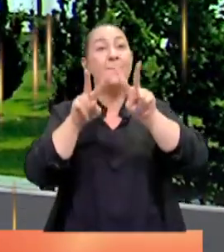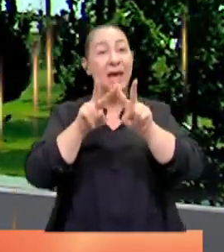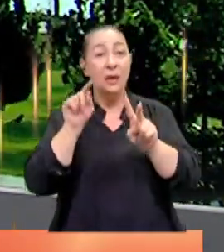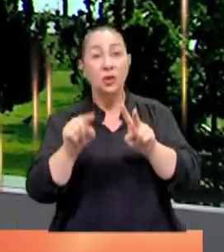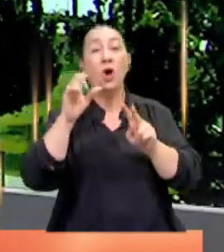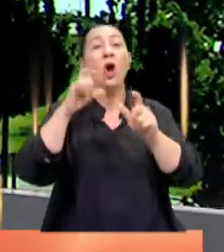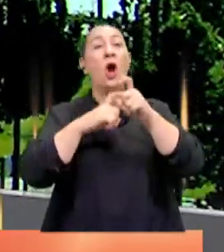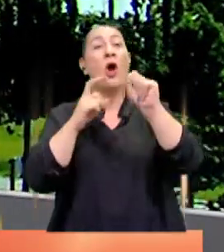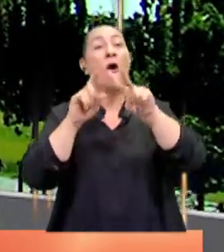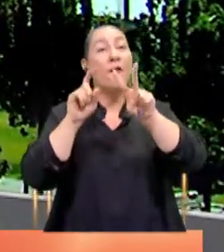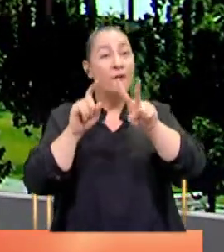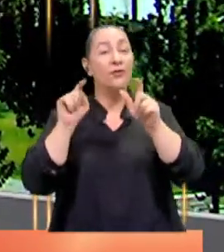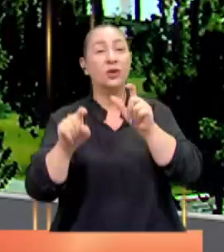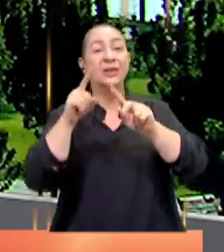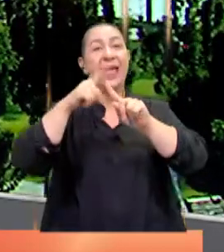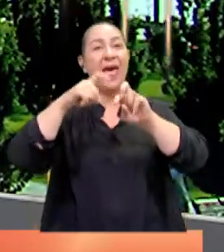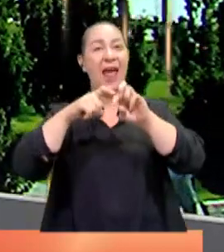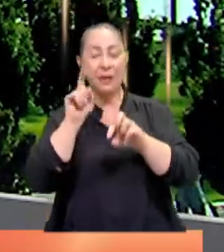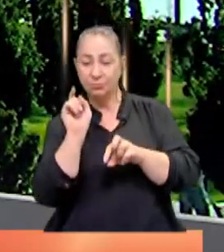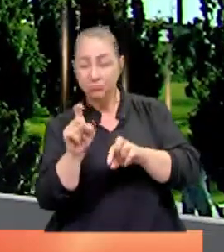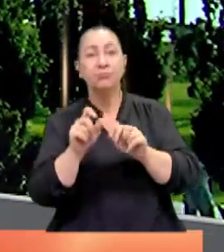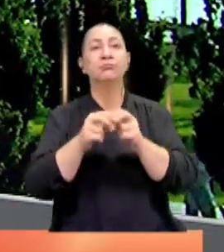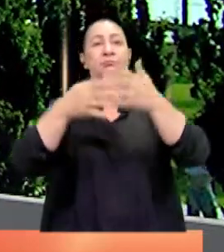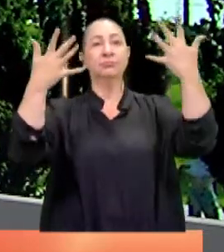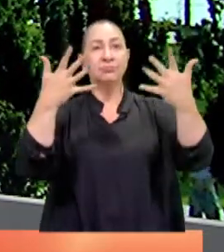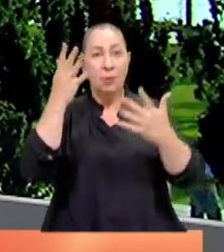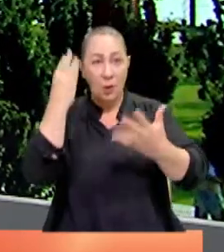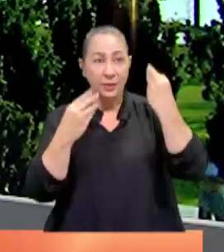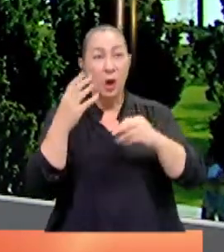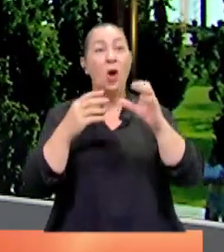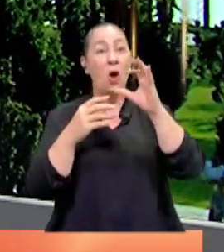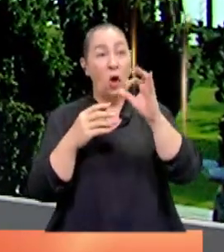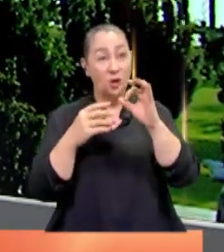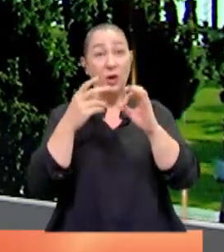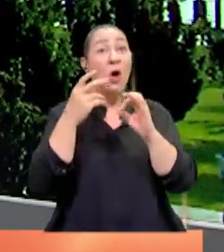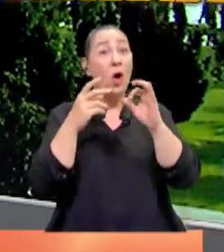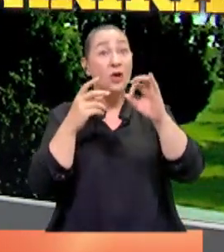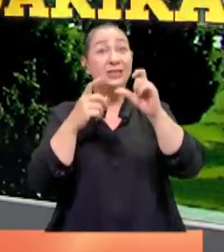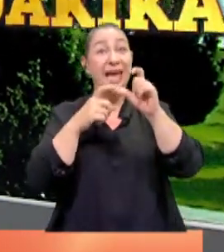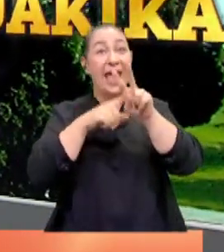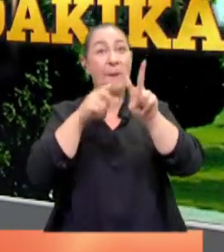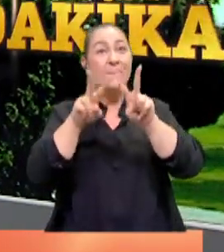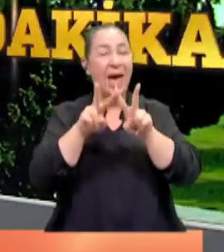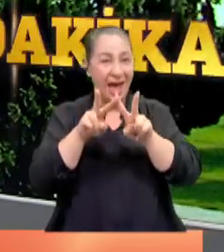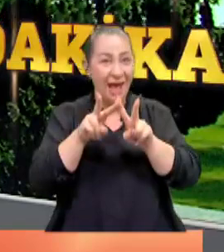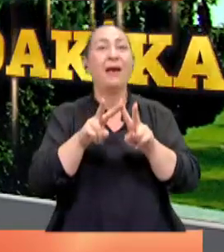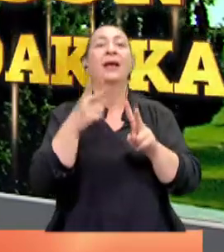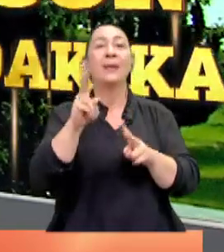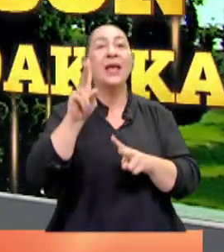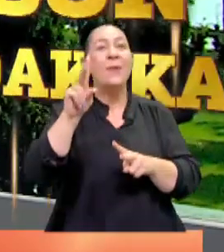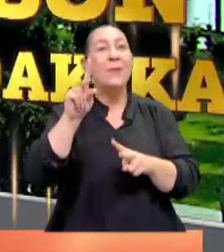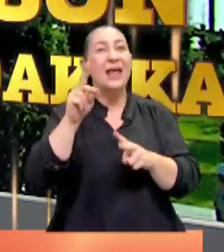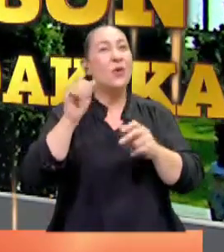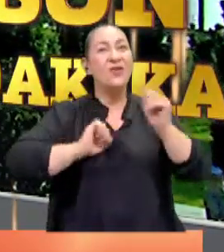sonuç.ösym.gov.tr adresinden öğrenebiliyorsunuz. Hemen tekrar edelim. ÖSYM 2021 yılı Yükseköğretim Kurumları